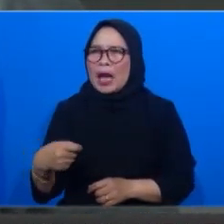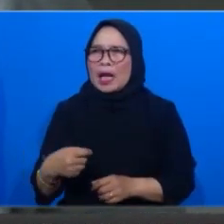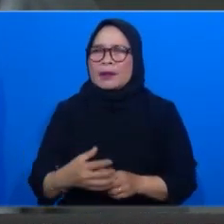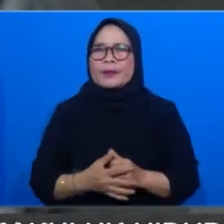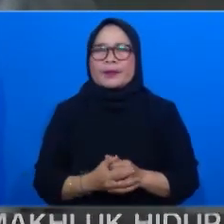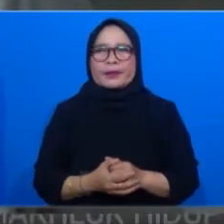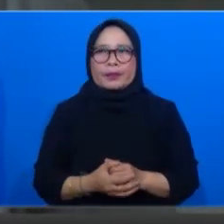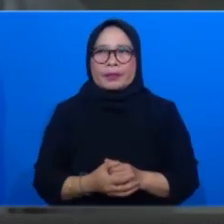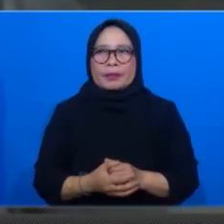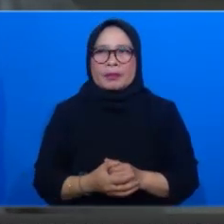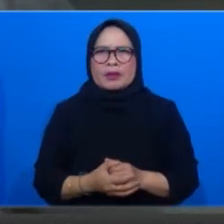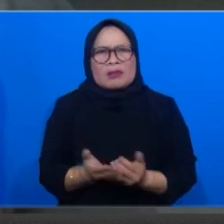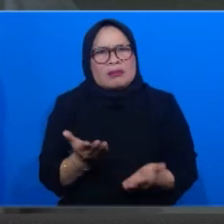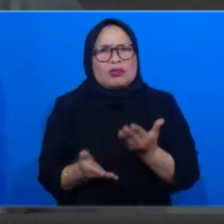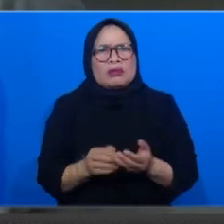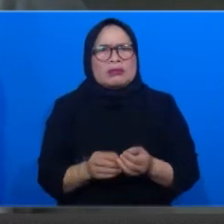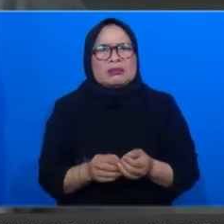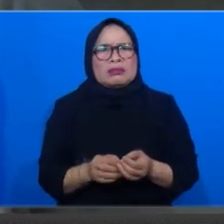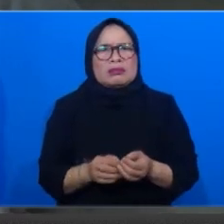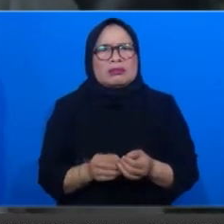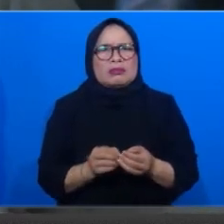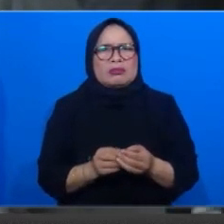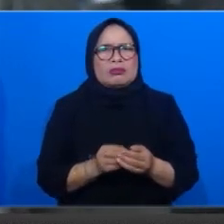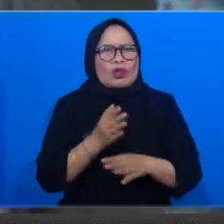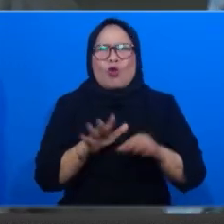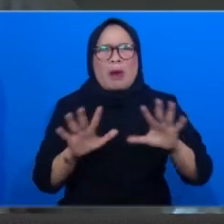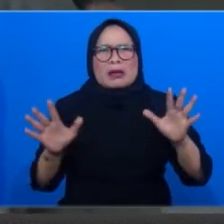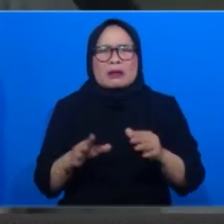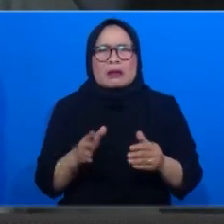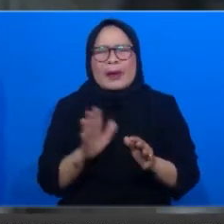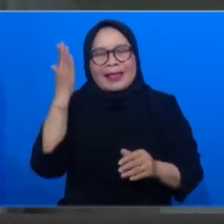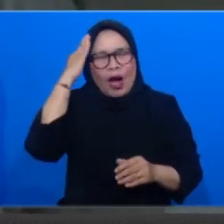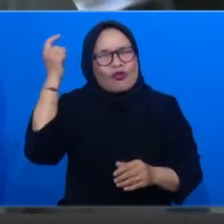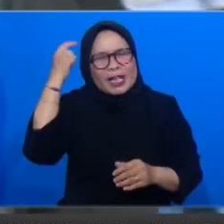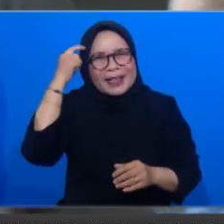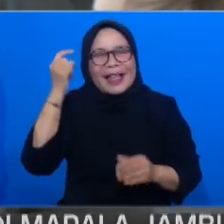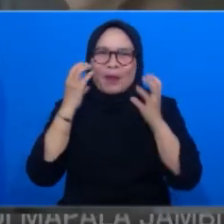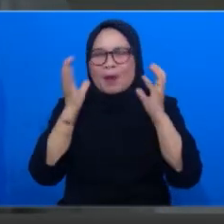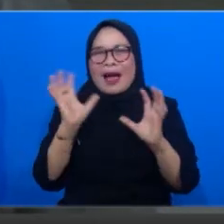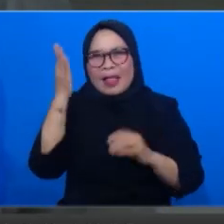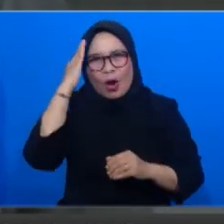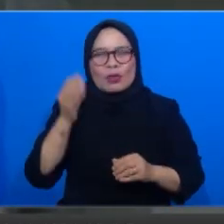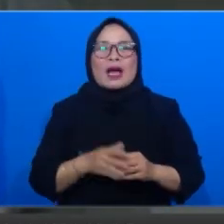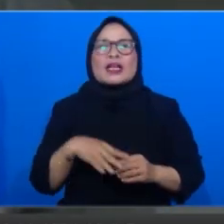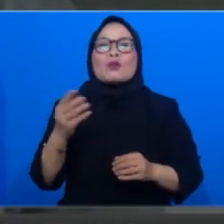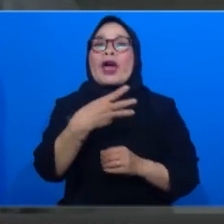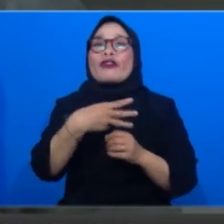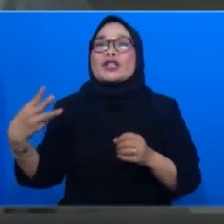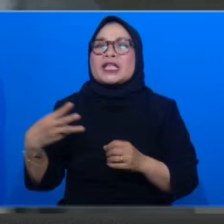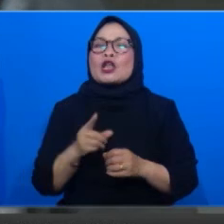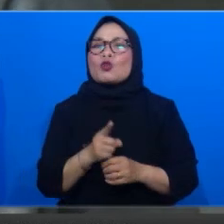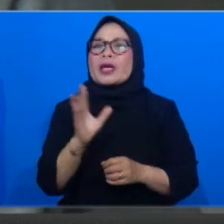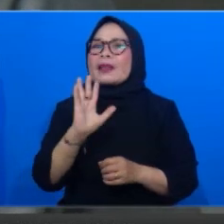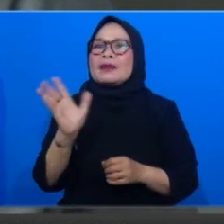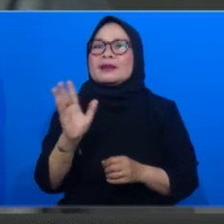kayaknya kebanyakan ya, atau nggak tahu sih pikiran beliau bagaimana. Yang penting efektif aja, efisien aja supaya nggak buang-buang anggaran. Apalagi